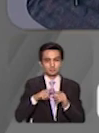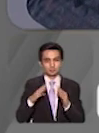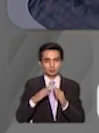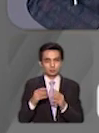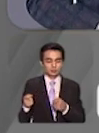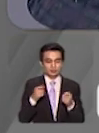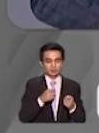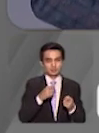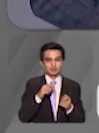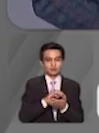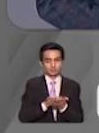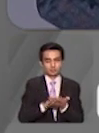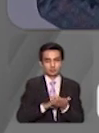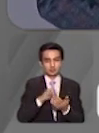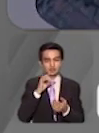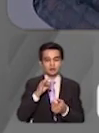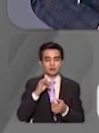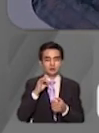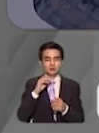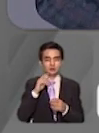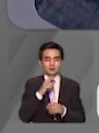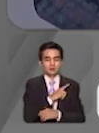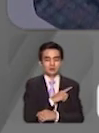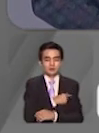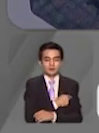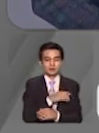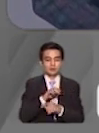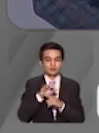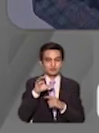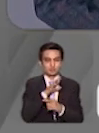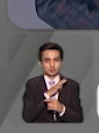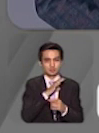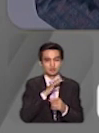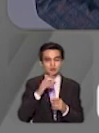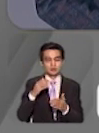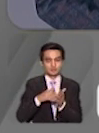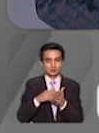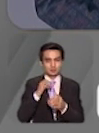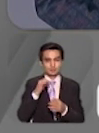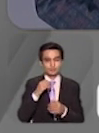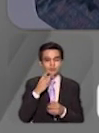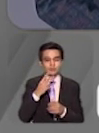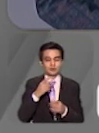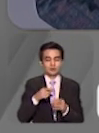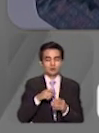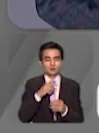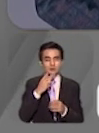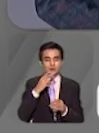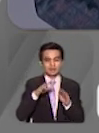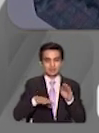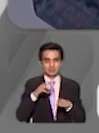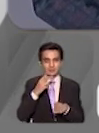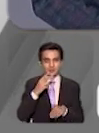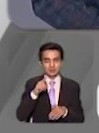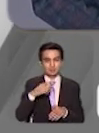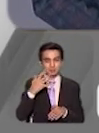шомылдырып, дәрігерлердің қолына тапсырыпты. Айы күні жетпей туған сәбидің салмағы 2,5 келі, бойы 49 сантиметр. Дәрігерлер үскірік